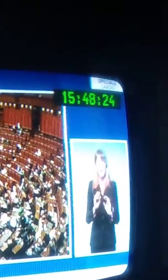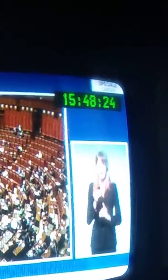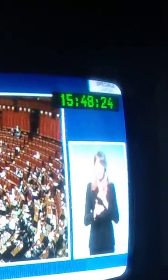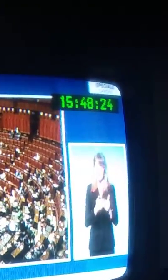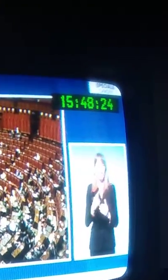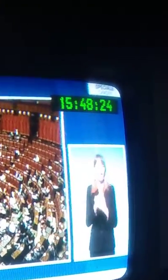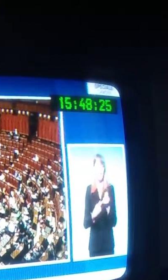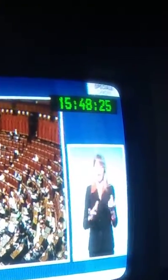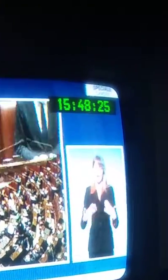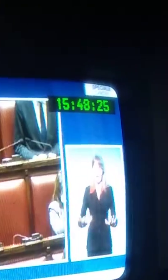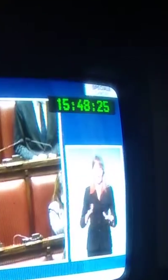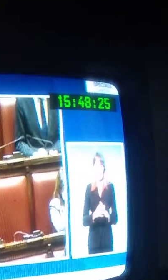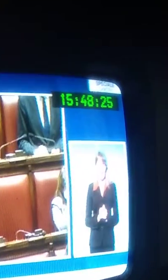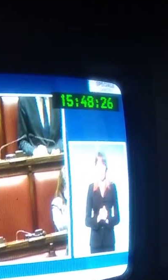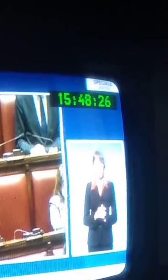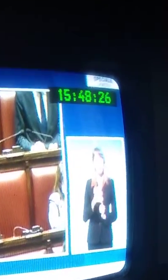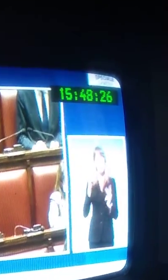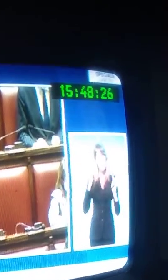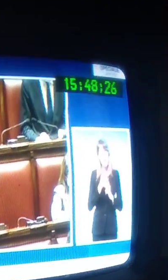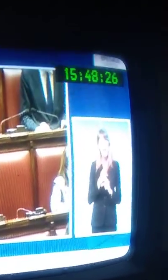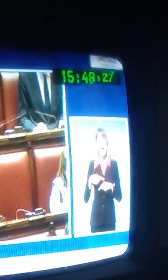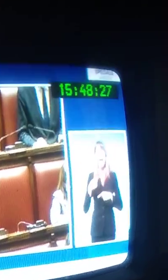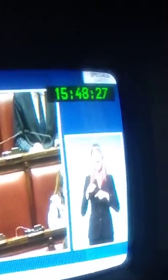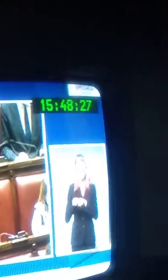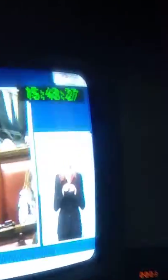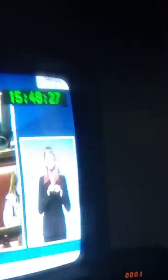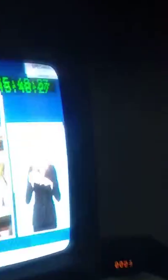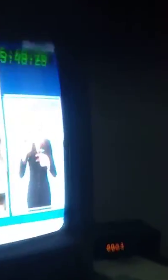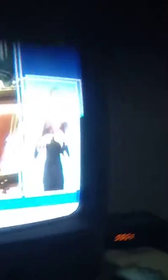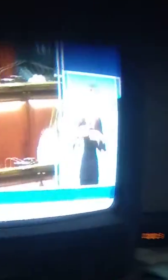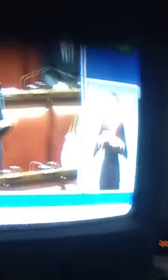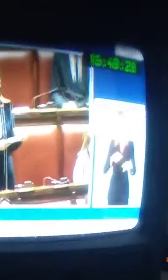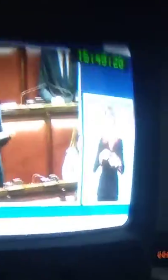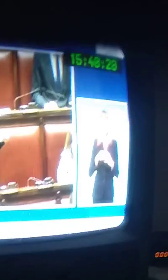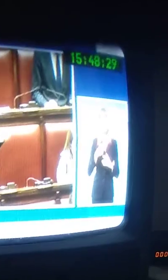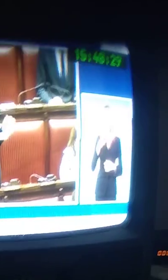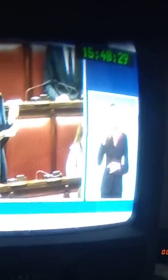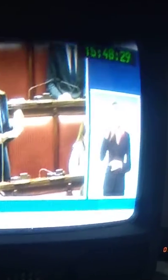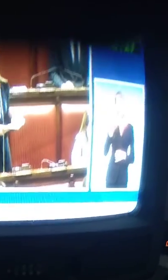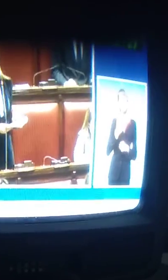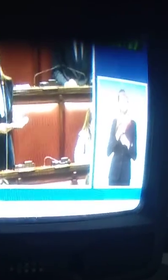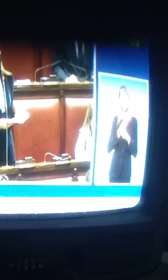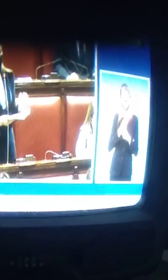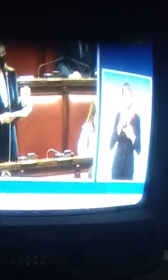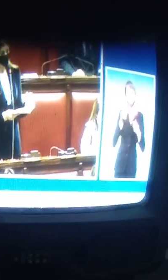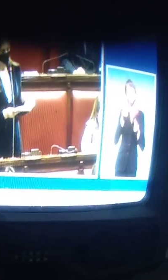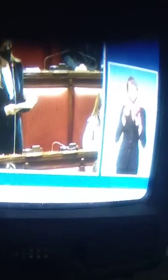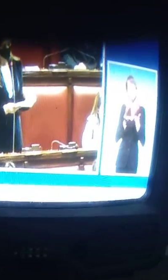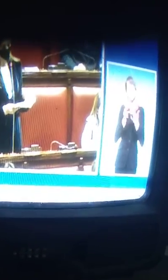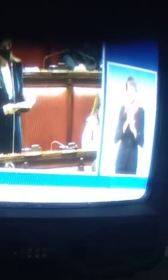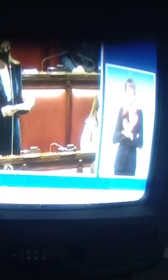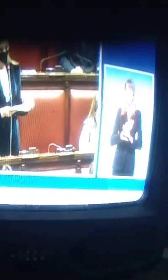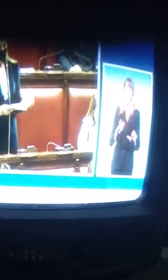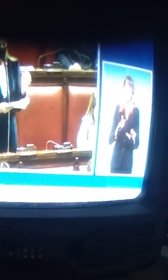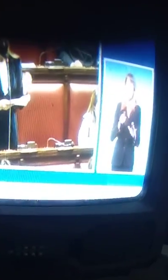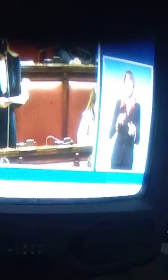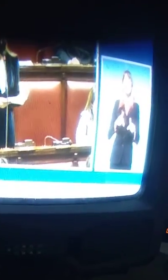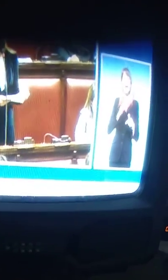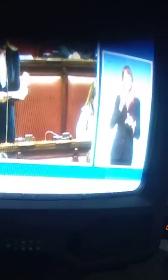dittatura contro i cittadini, tutta retorica per coprire il nuovo fascismo. Rendiamo il nostro paese più fertile sul piano delle